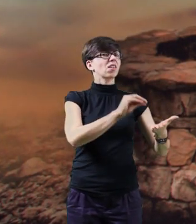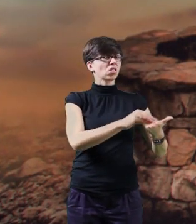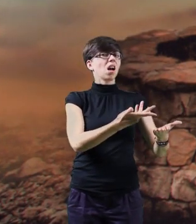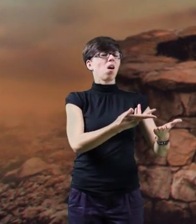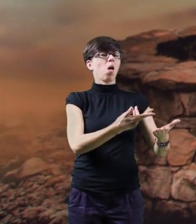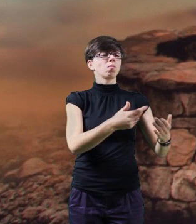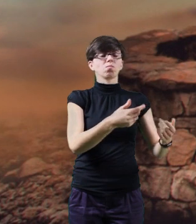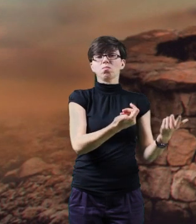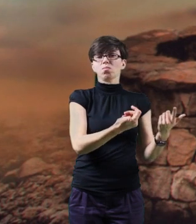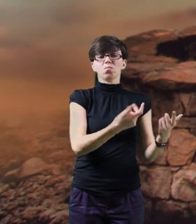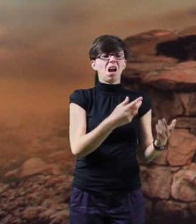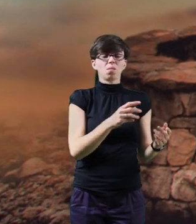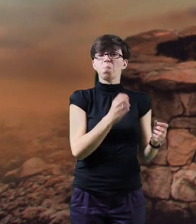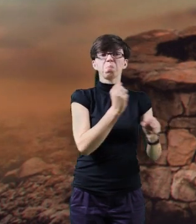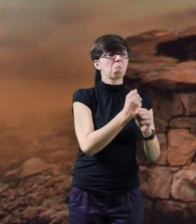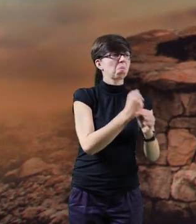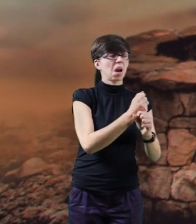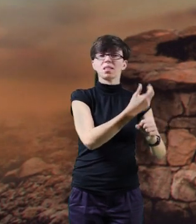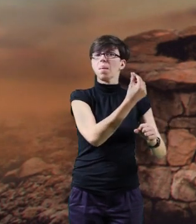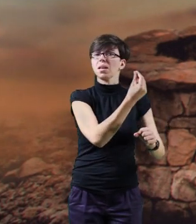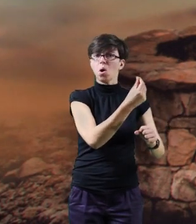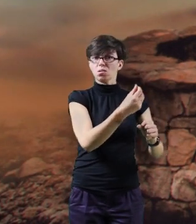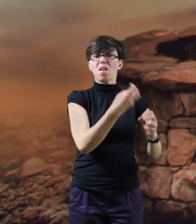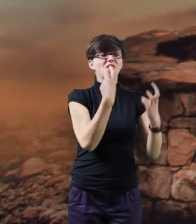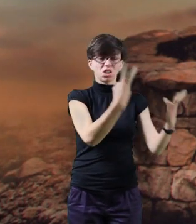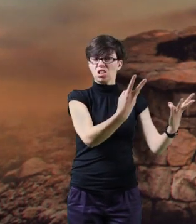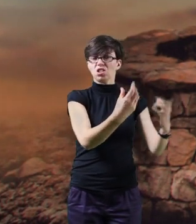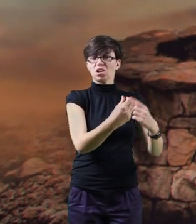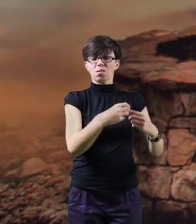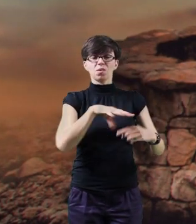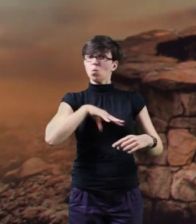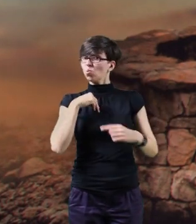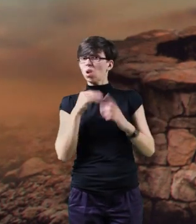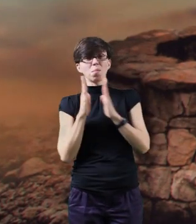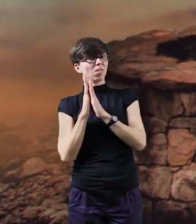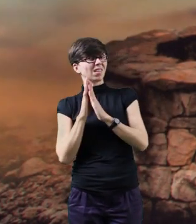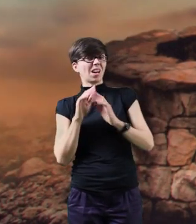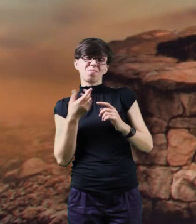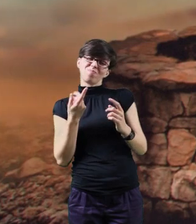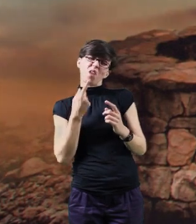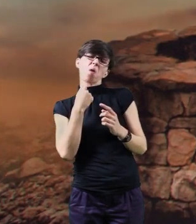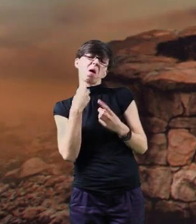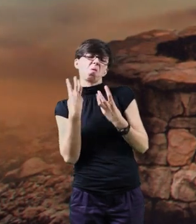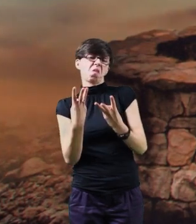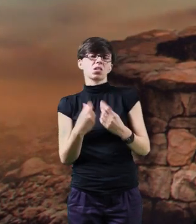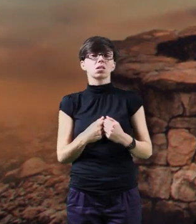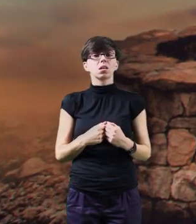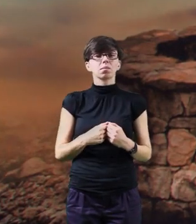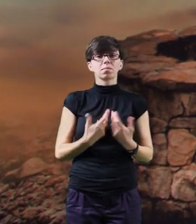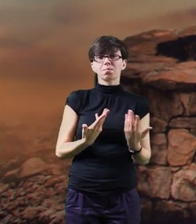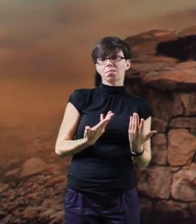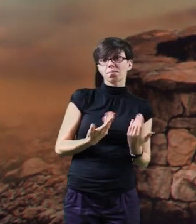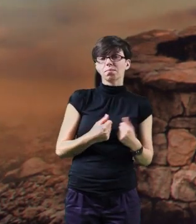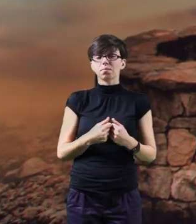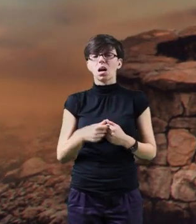ponad co co ma dusze zobacz że Bóg wybiera i konkretne miejsce